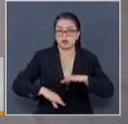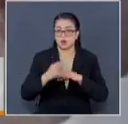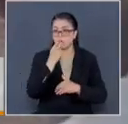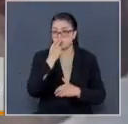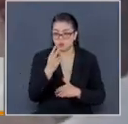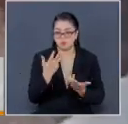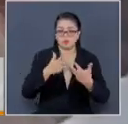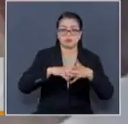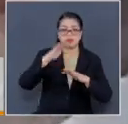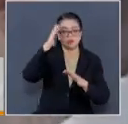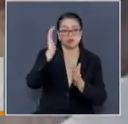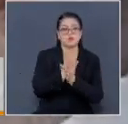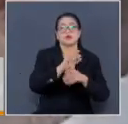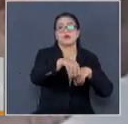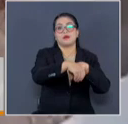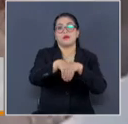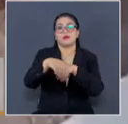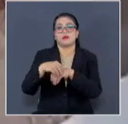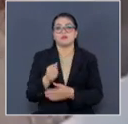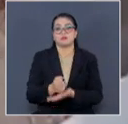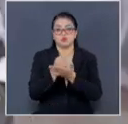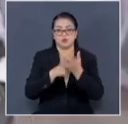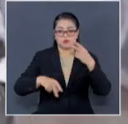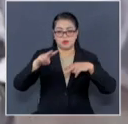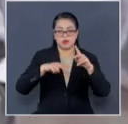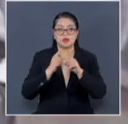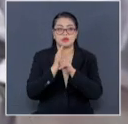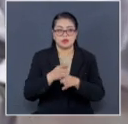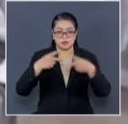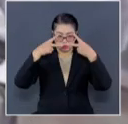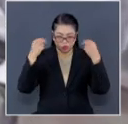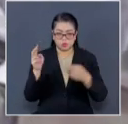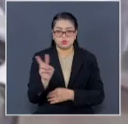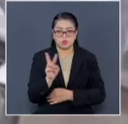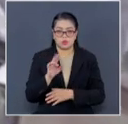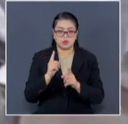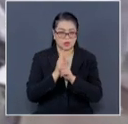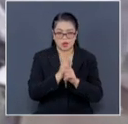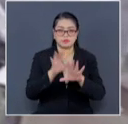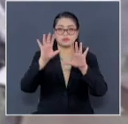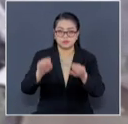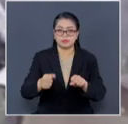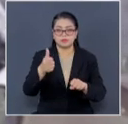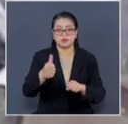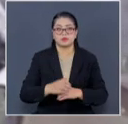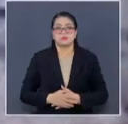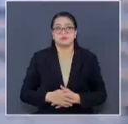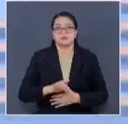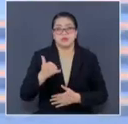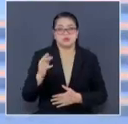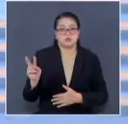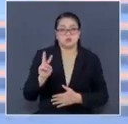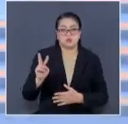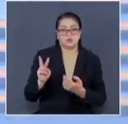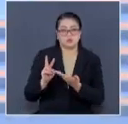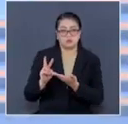านตำรวจในพื้นที่ข้างเคียงเนี่ยให้ไล่ล่าโจรอ้วนผอม2รายนี้มาดำเนินคดีให้ได้ค่ะ ไม่แน่ใจว่าโจรอ้วนผอมเขาสังเกตคุณ